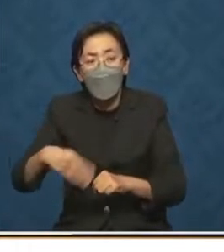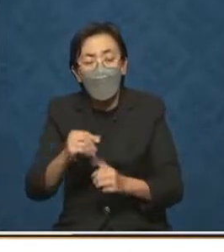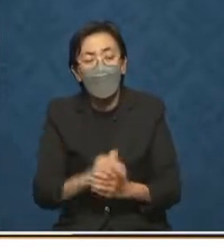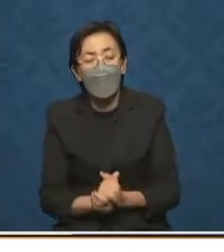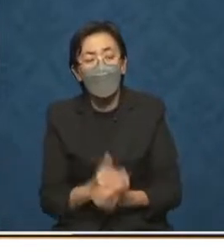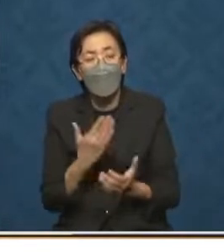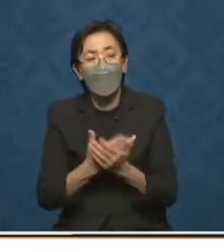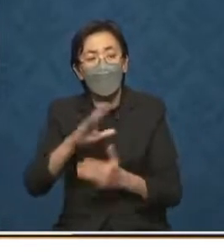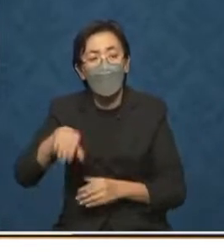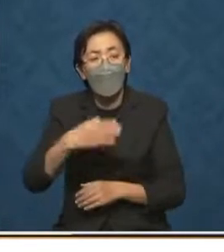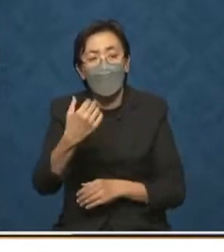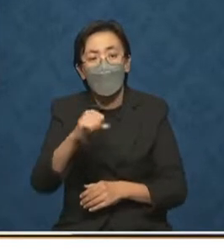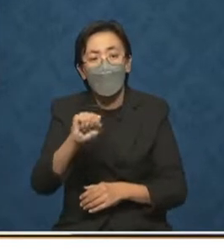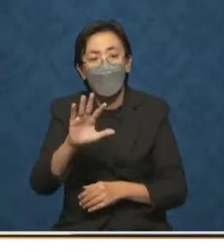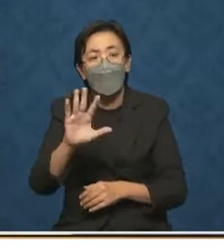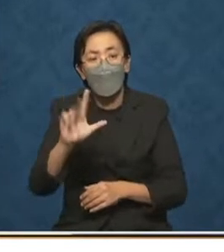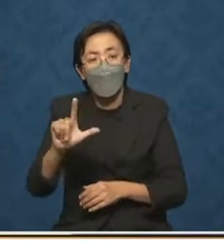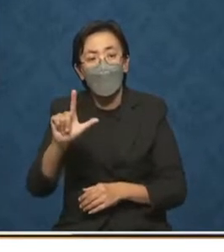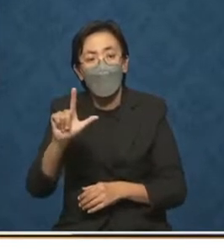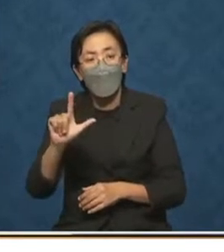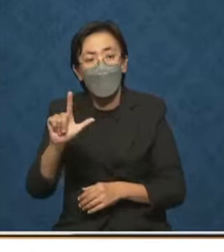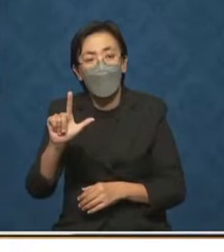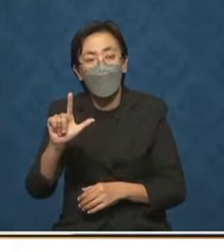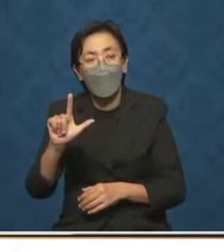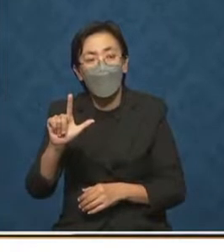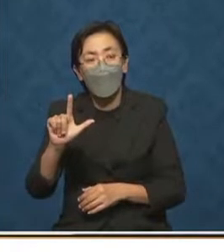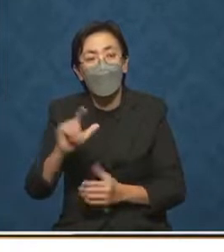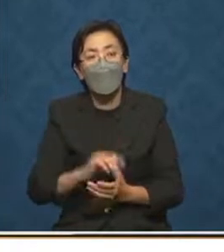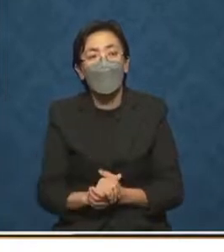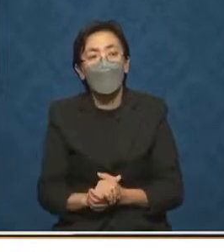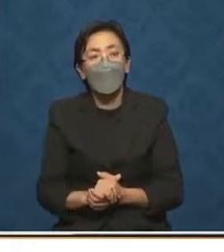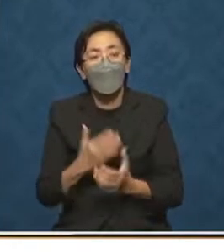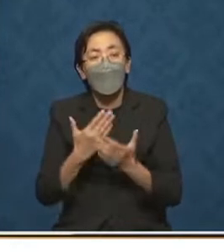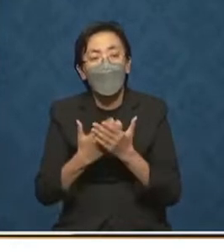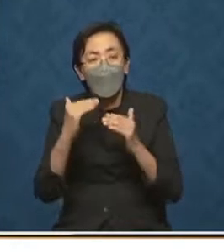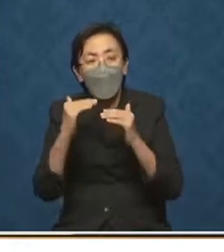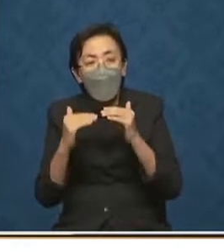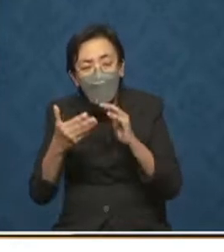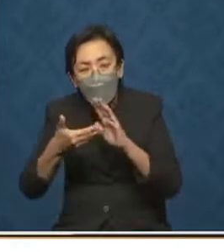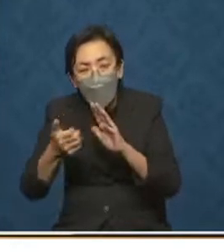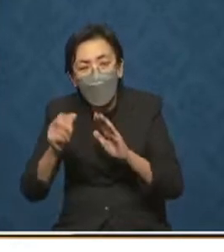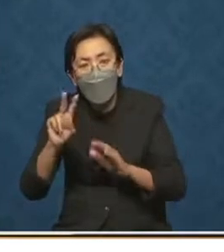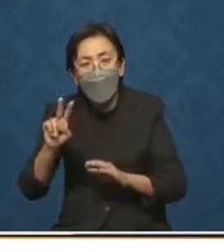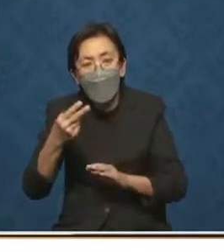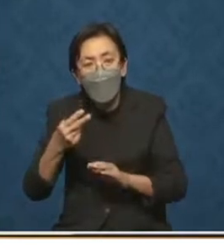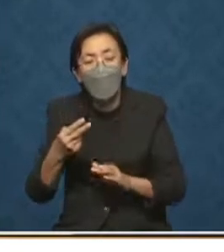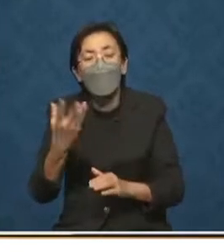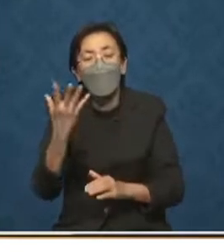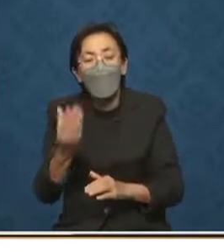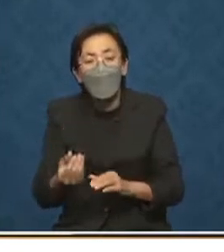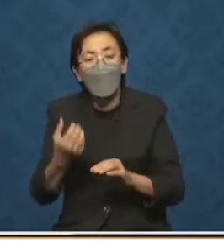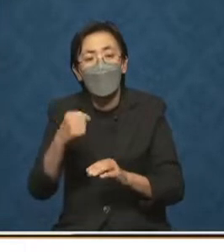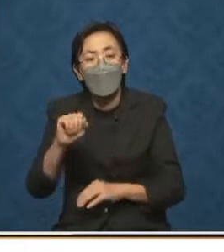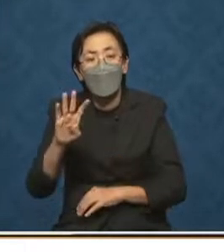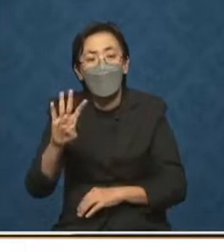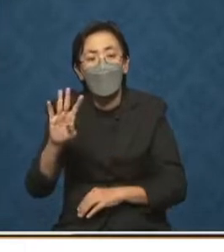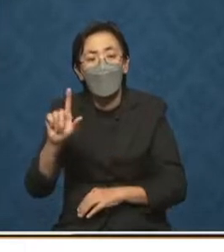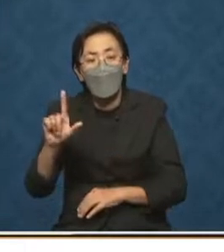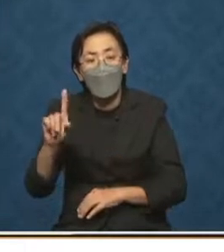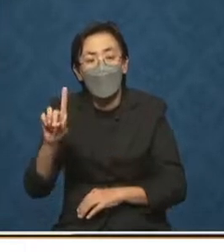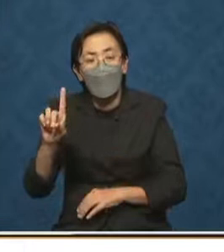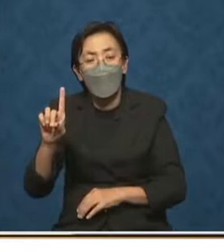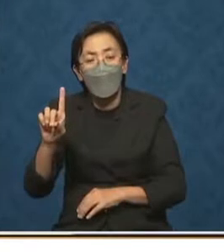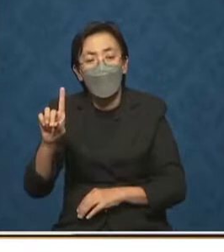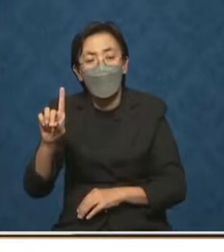จากเงินทงหมด 15 ล้านรถราคากางลงมาแค่ 2 หมื่นเหลืออยู่ 14 ล้าน 8 แน